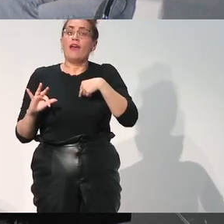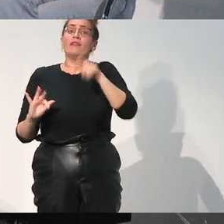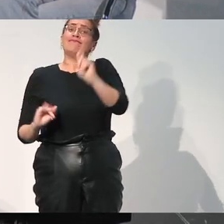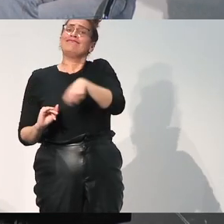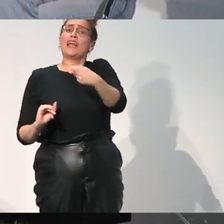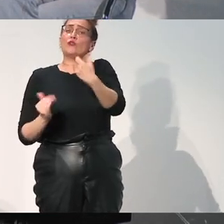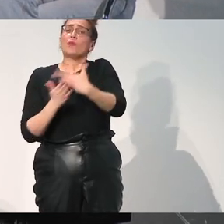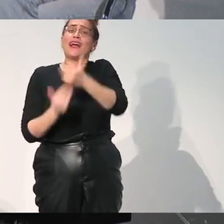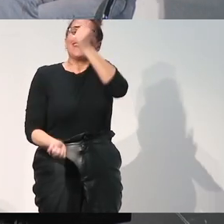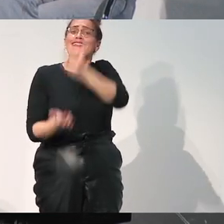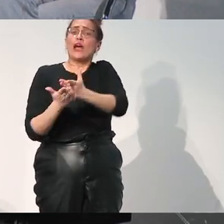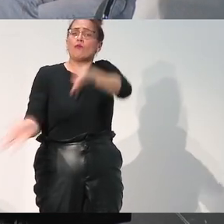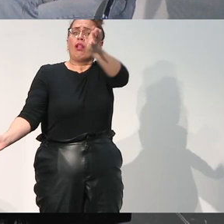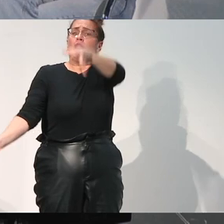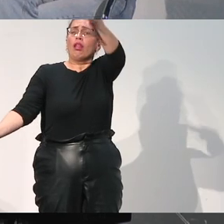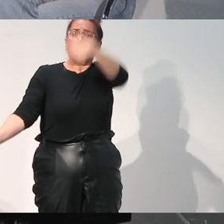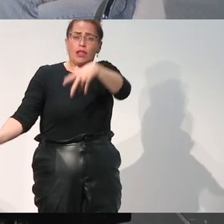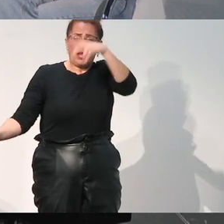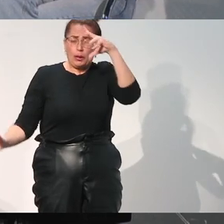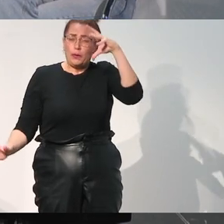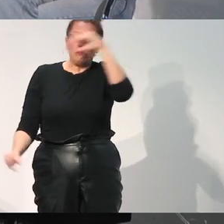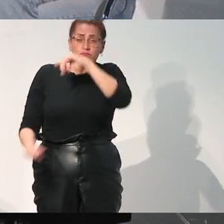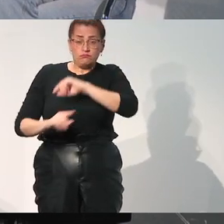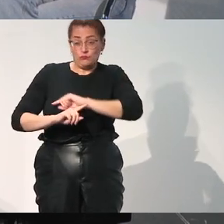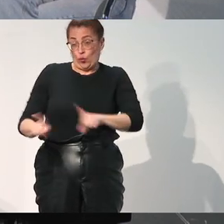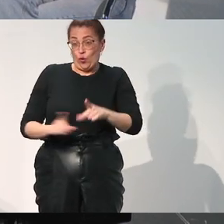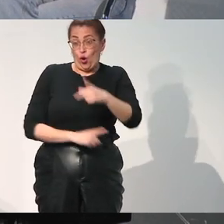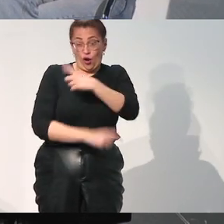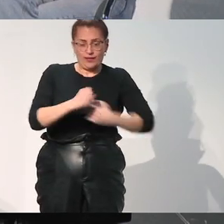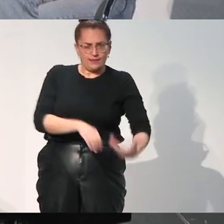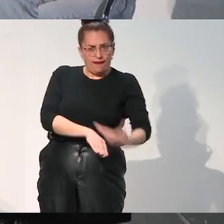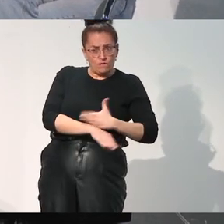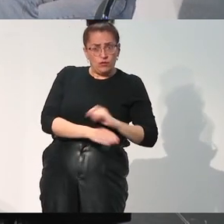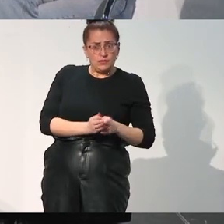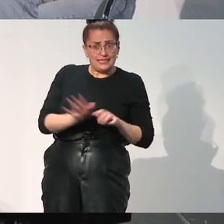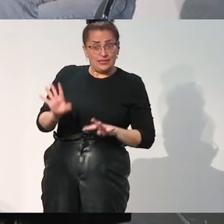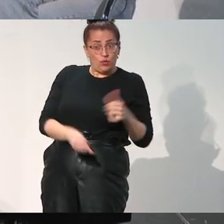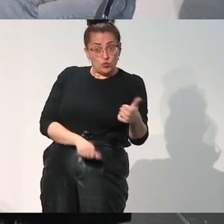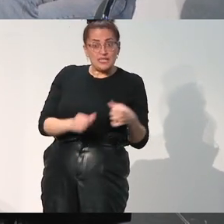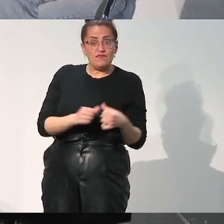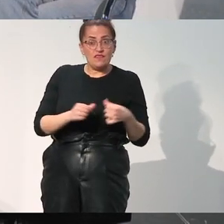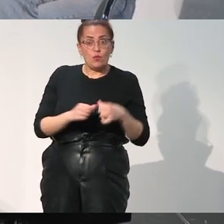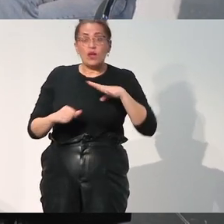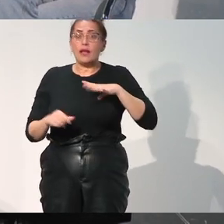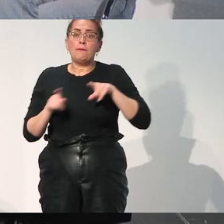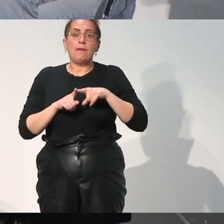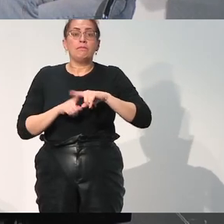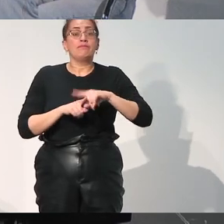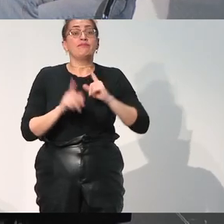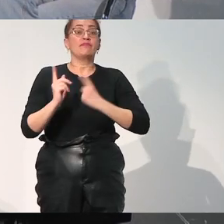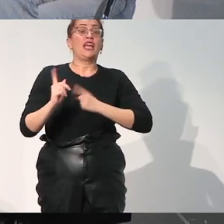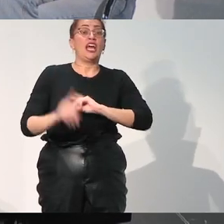quoi. À la fin de la guerre, en 91, les seigneurs de la guerre ont voté leur propre amnistie.